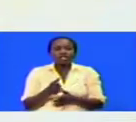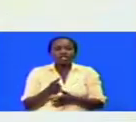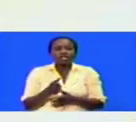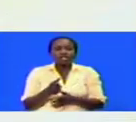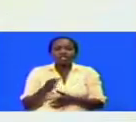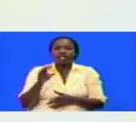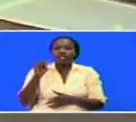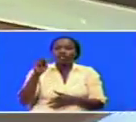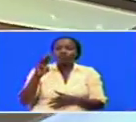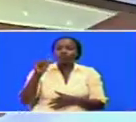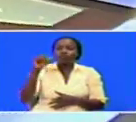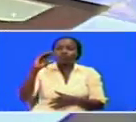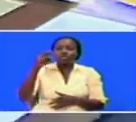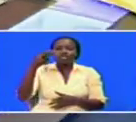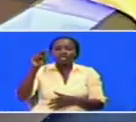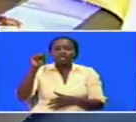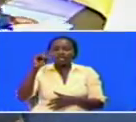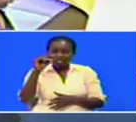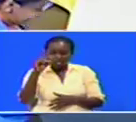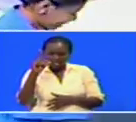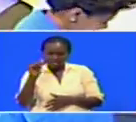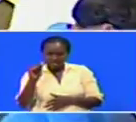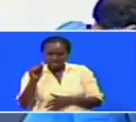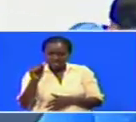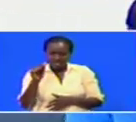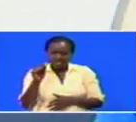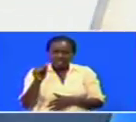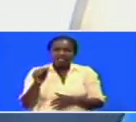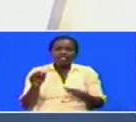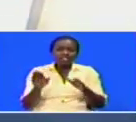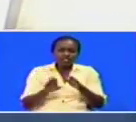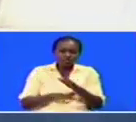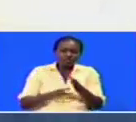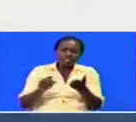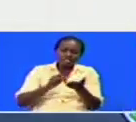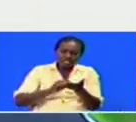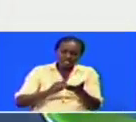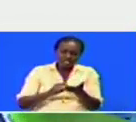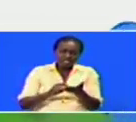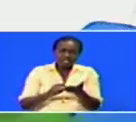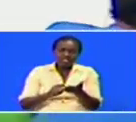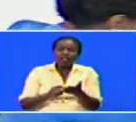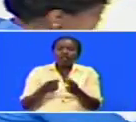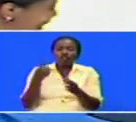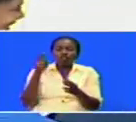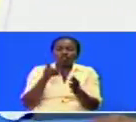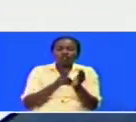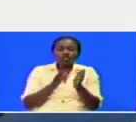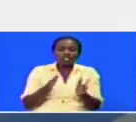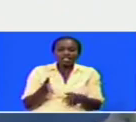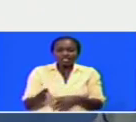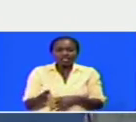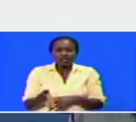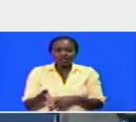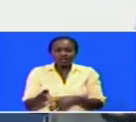daktari Mwachonda Chibanzi ambaye ni naibu katibu mkuu wa chama cha madaktari humu nchini. Asante sana kwa kufika katika studio